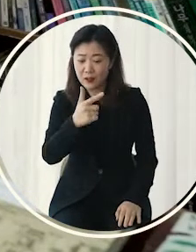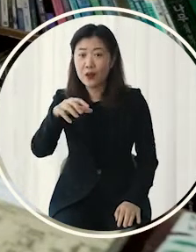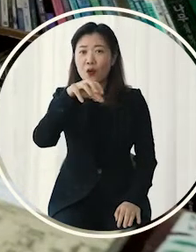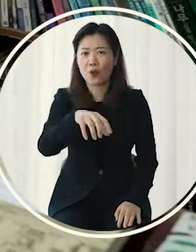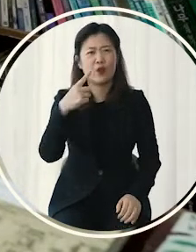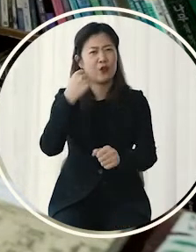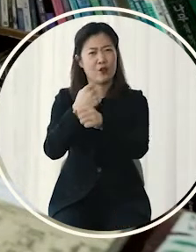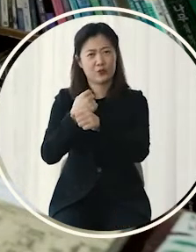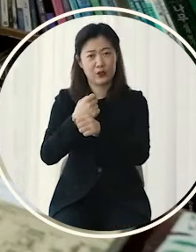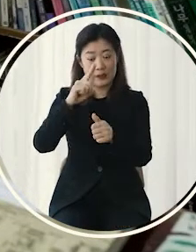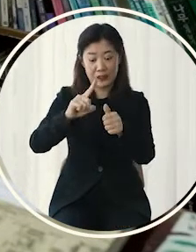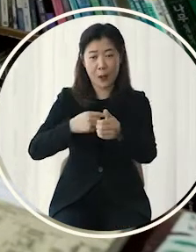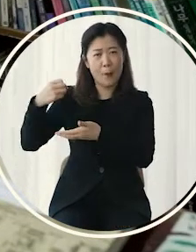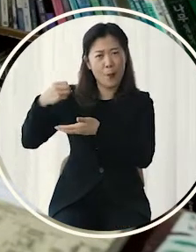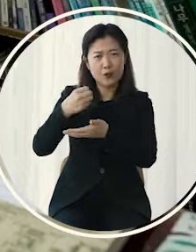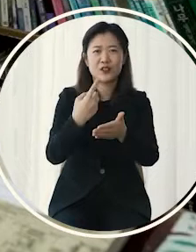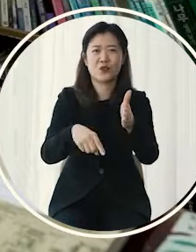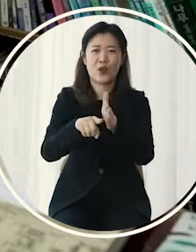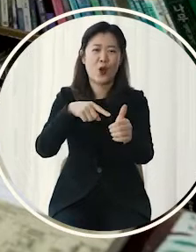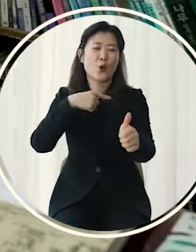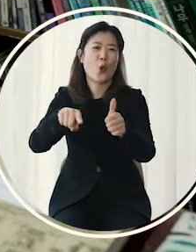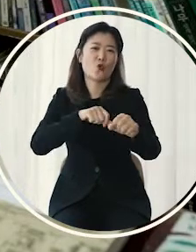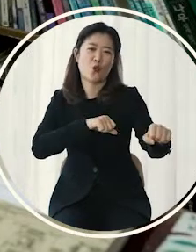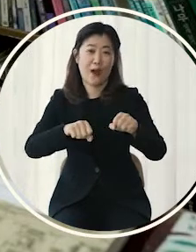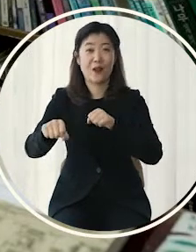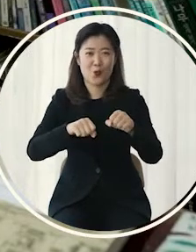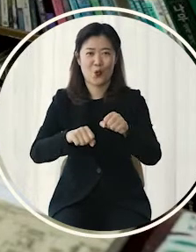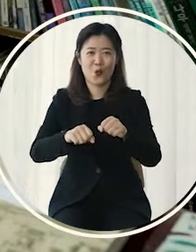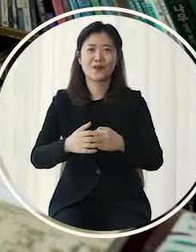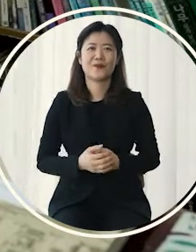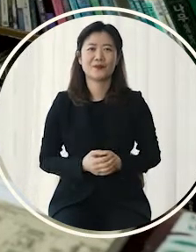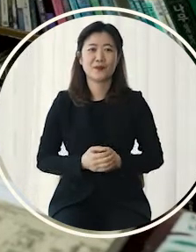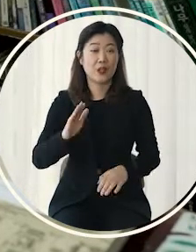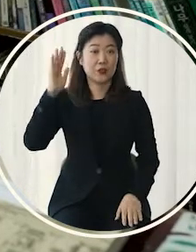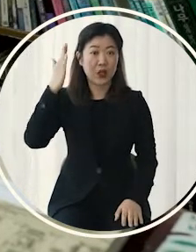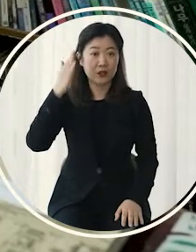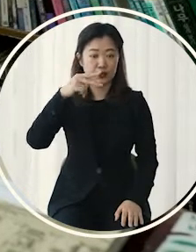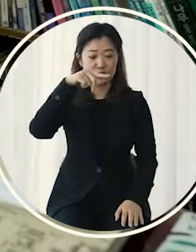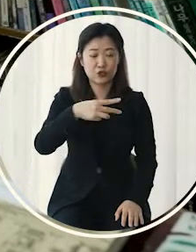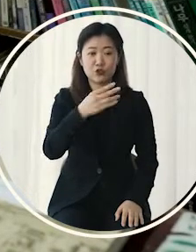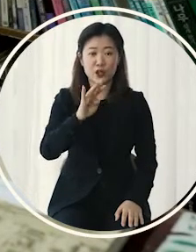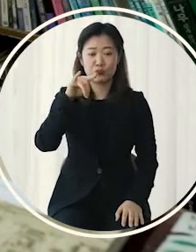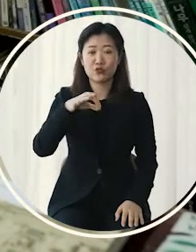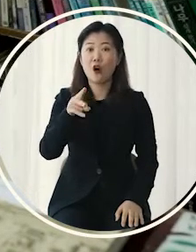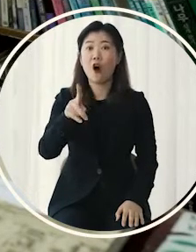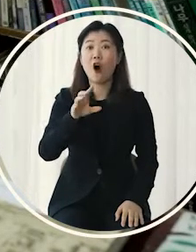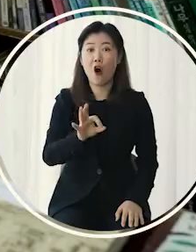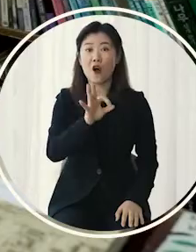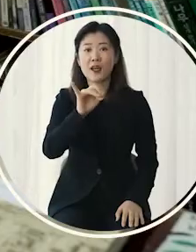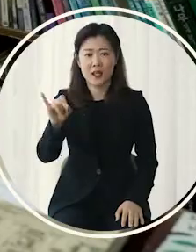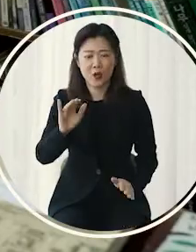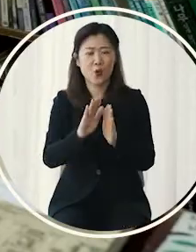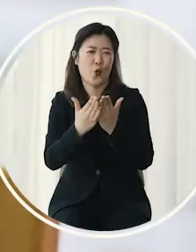하고 그리고 자연을 보존하기 위한 교육 활동을 주로 하고 있고요. 그리고 최근에는 수리부엉이와 관련된